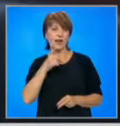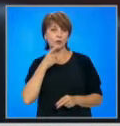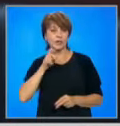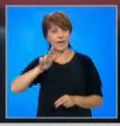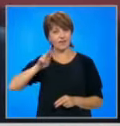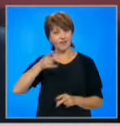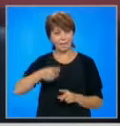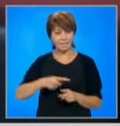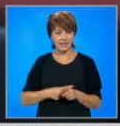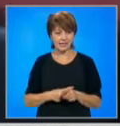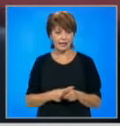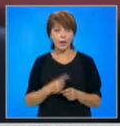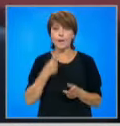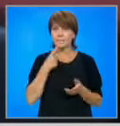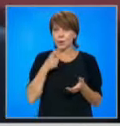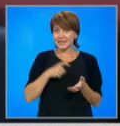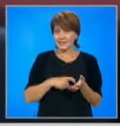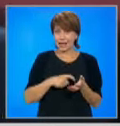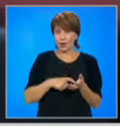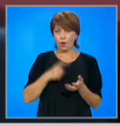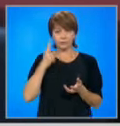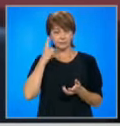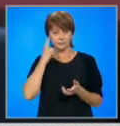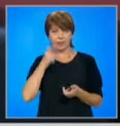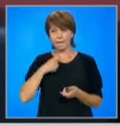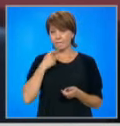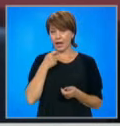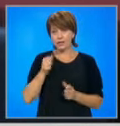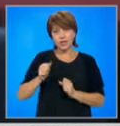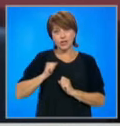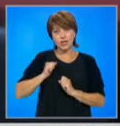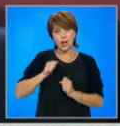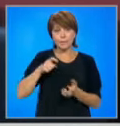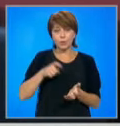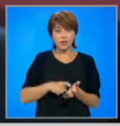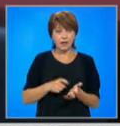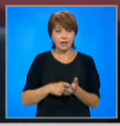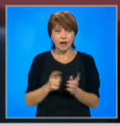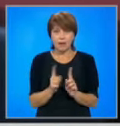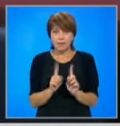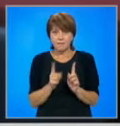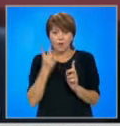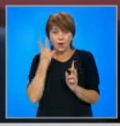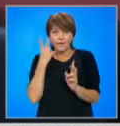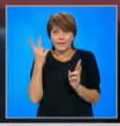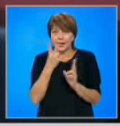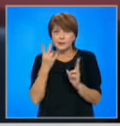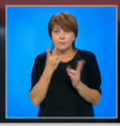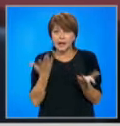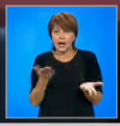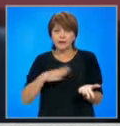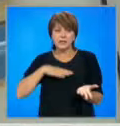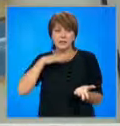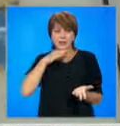2 месеца. По закон смятах, че майките са защитени от закона. Въобще не може да ми се побере в главата как може да се стигне до